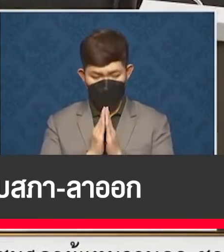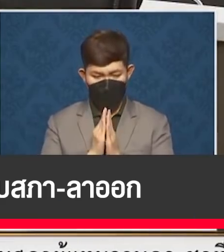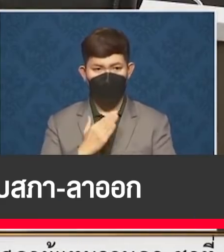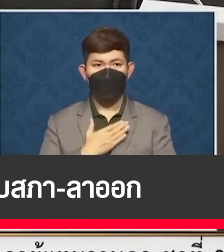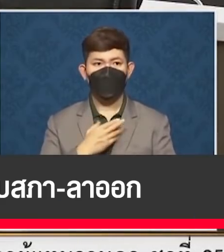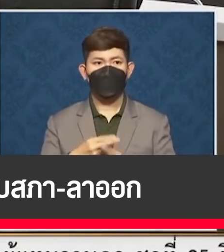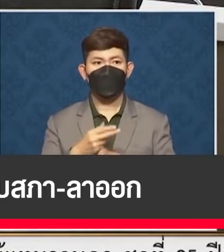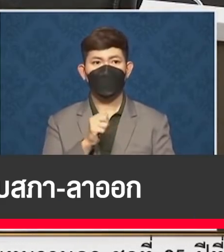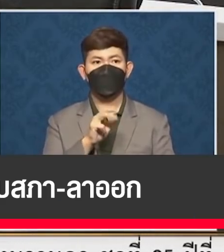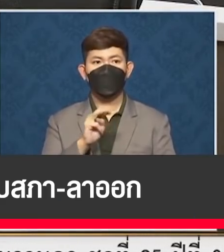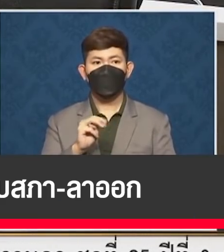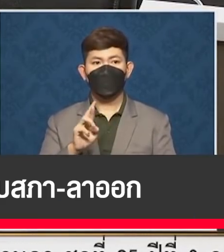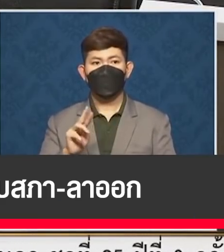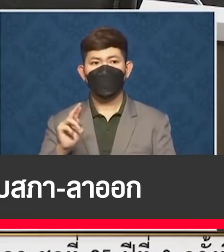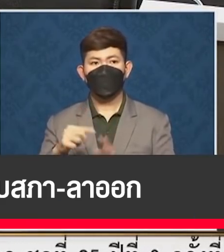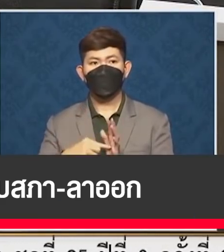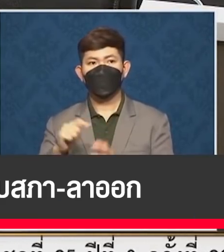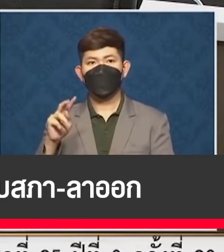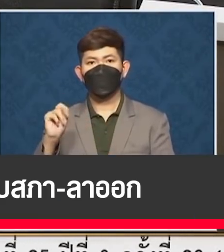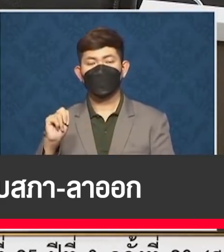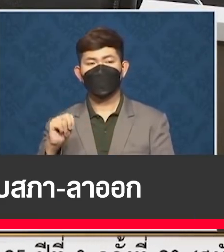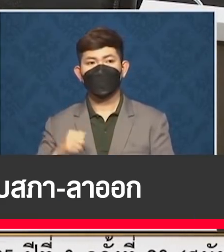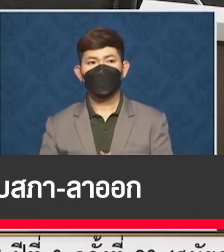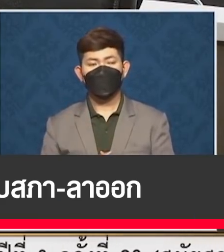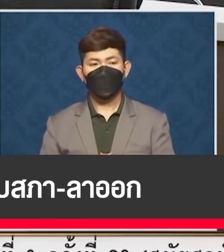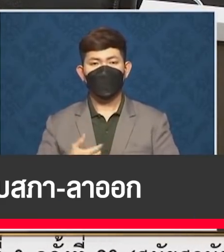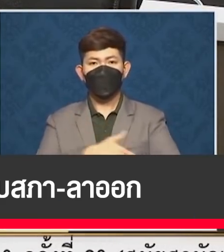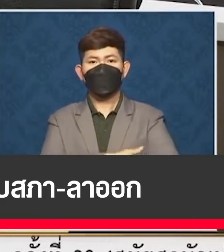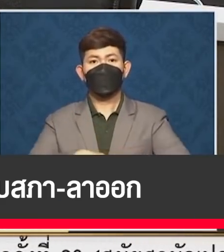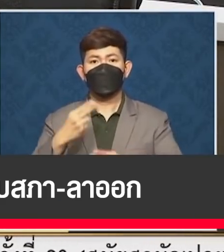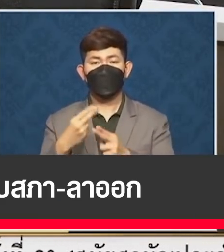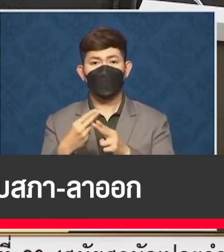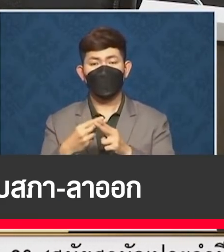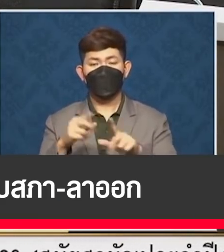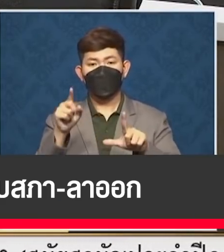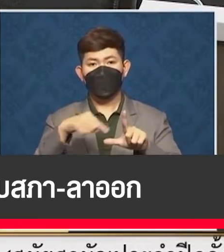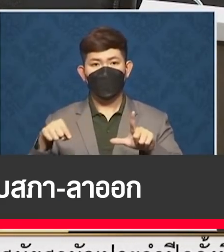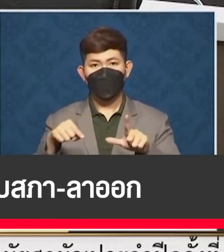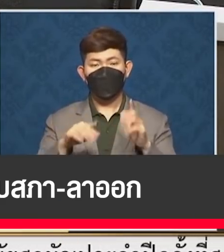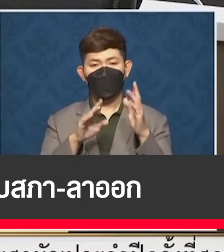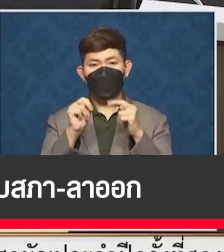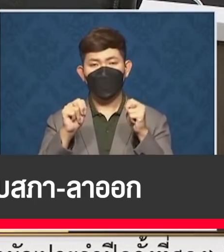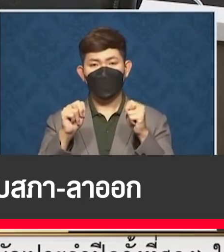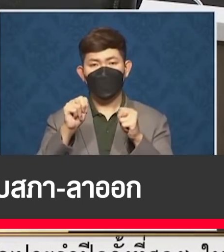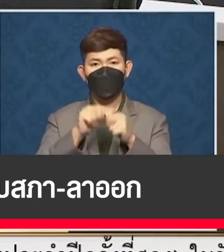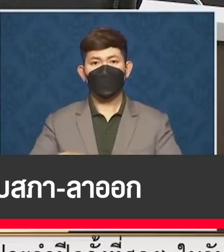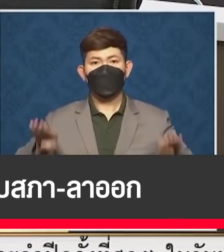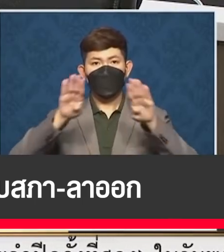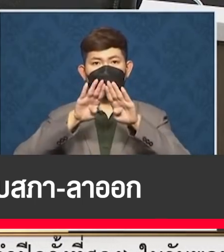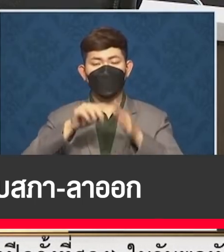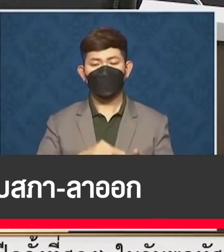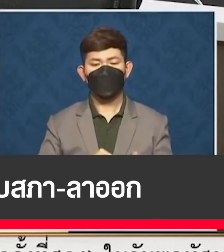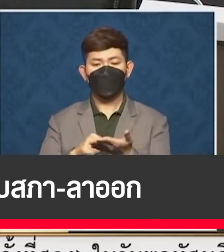่รัฐสภาในการประชุมสภาผู้แทนราษฎรครั้งที่27สมัยสามัญประจำปีครั้งที่2ที่มีนายชวนหลีกภัยประธานสภาผู้แทน